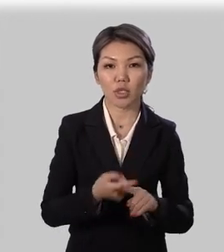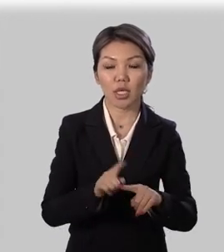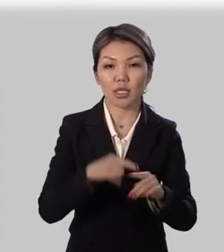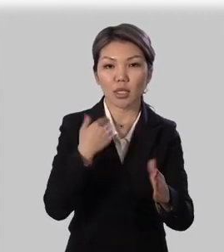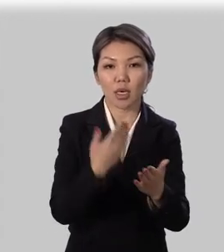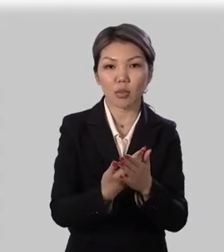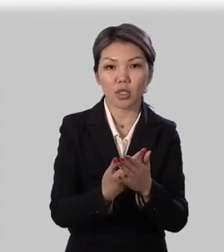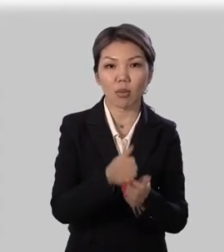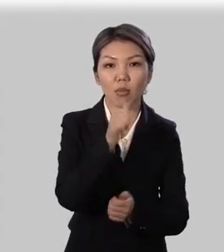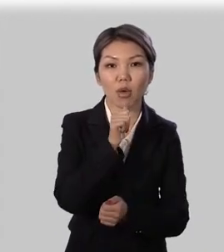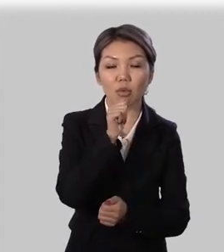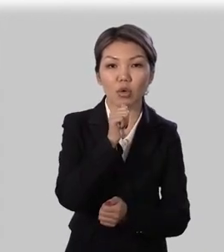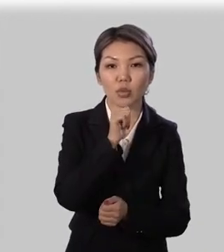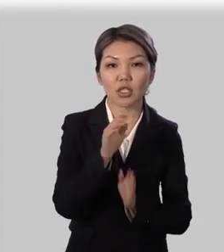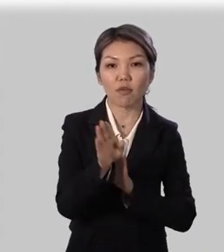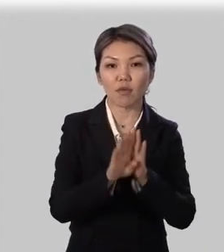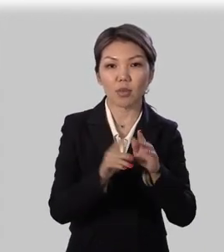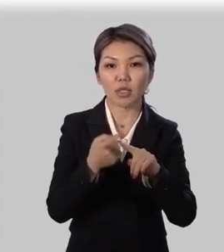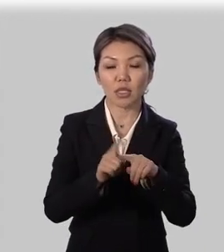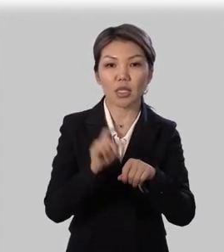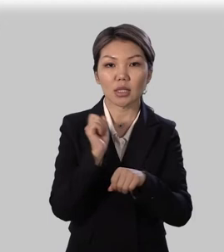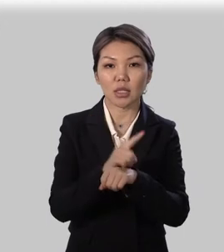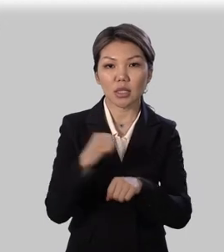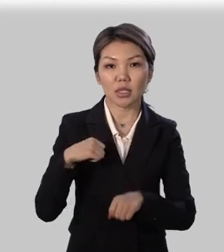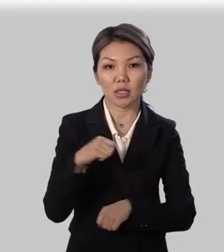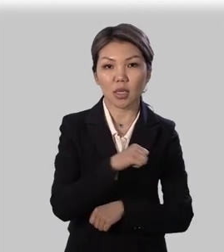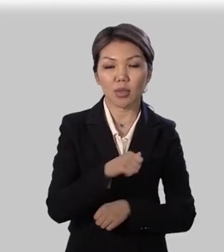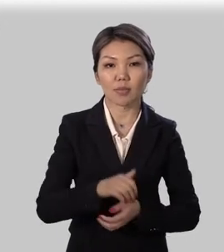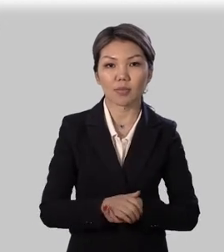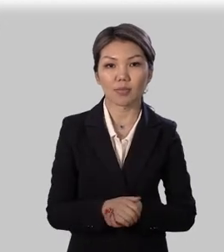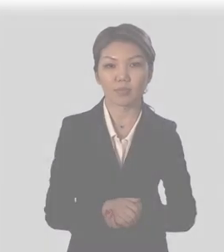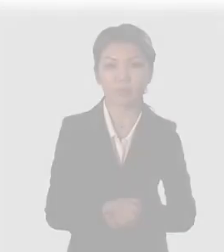данный образец попробуйте выполнить это задание сами